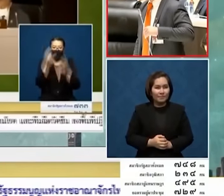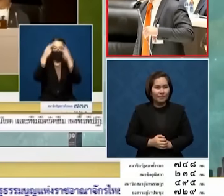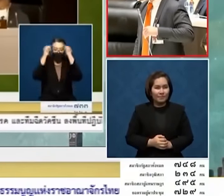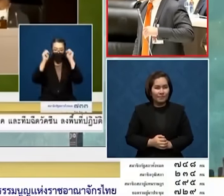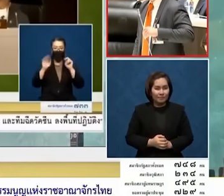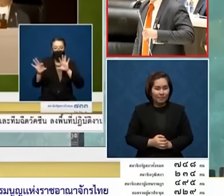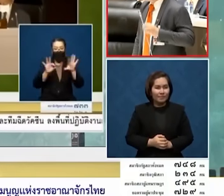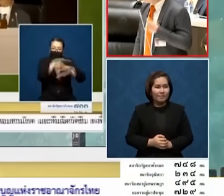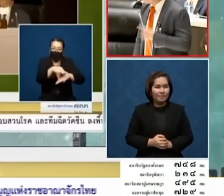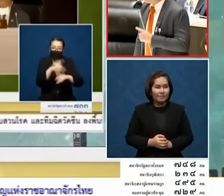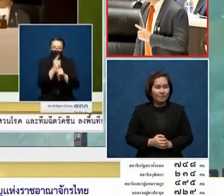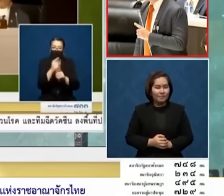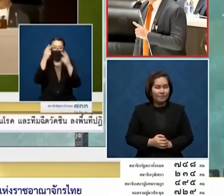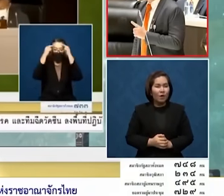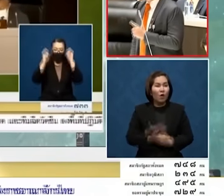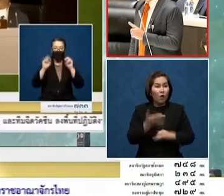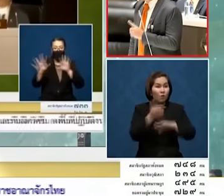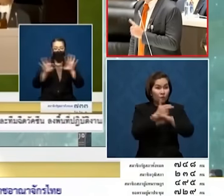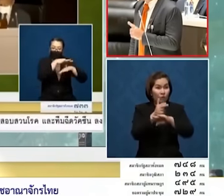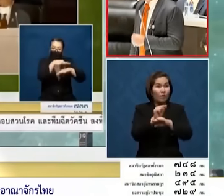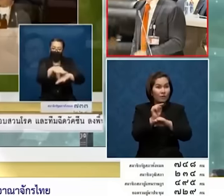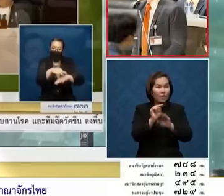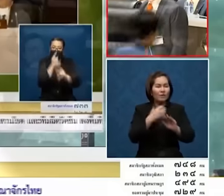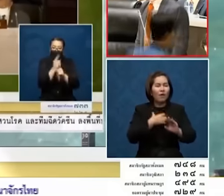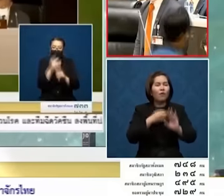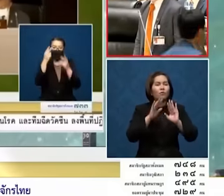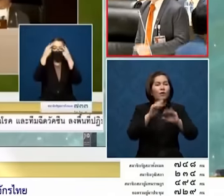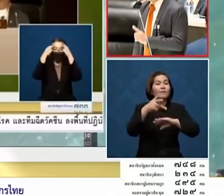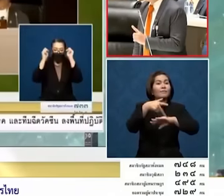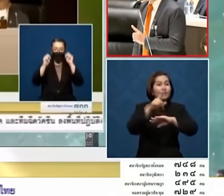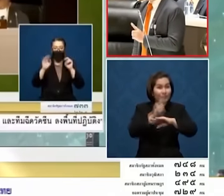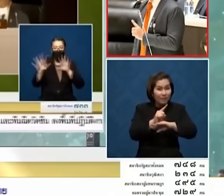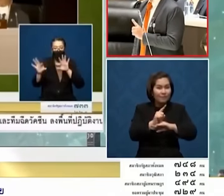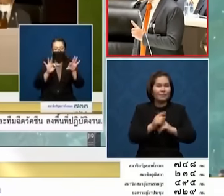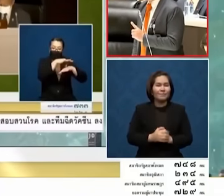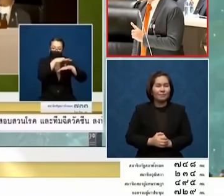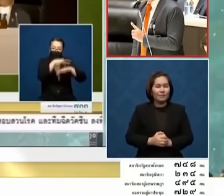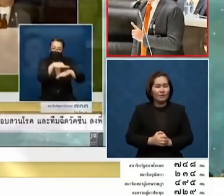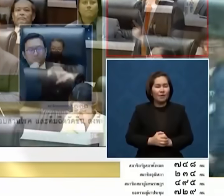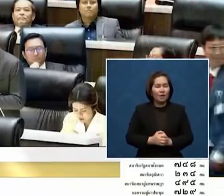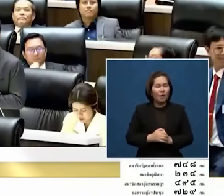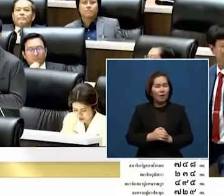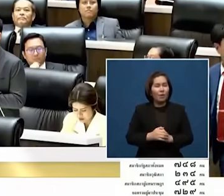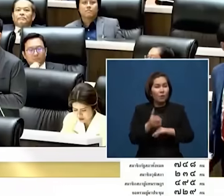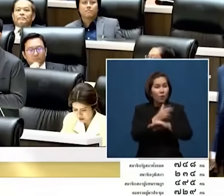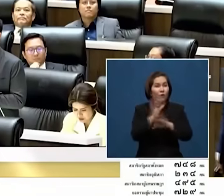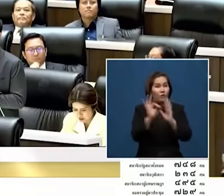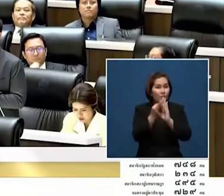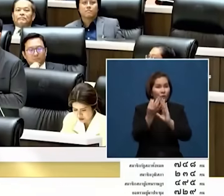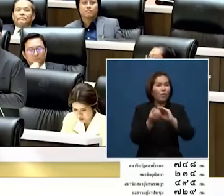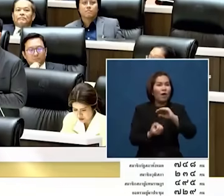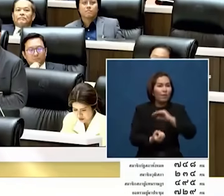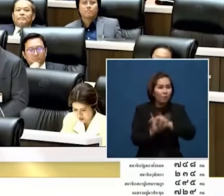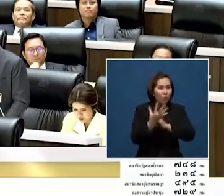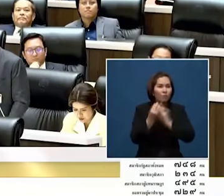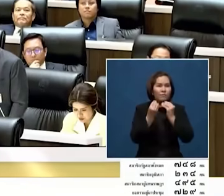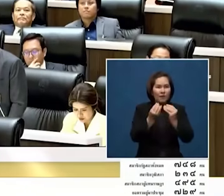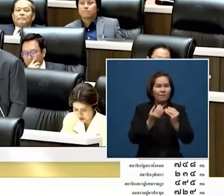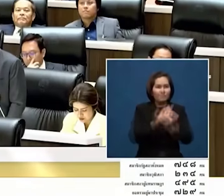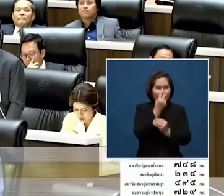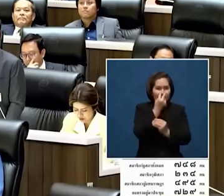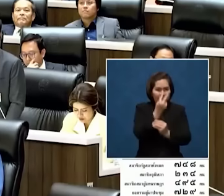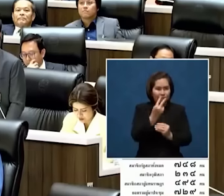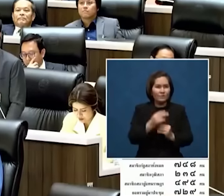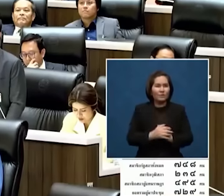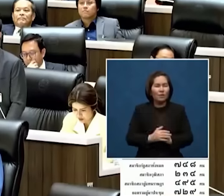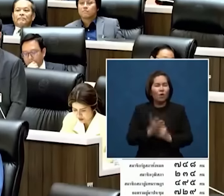จของท่านประธานนะครับเดี๋ยวคลิปนี้นะผมบอก ท่านประธานครับ ขออนุญาตประท้วงครับผมจะอัพโหลดคลิปครับใน Facebook ท่านประธานท่านประธานครับขออนุญาตประท้